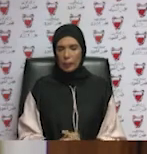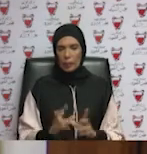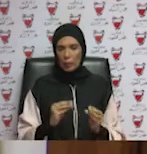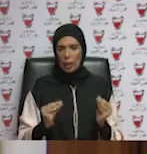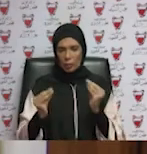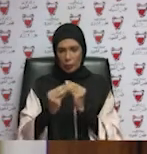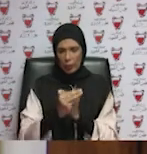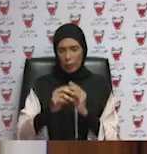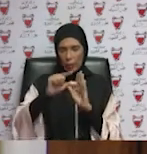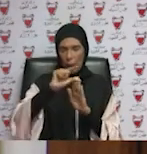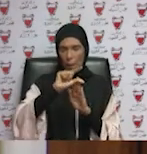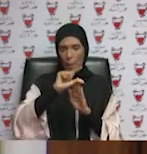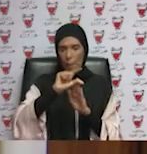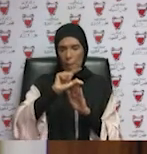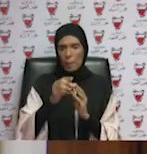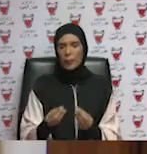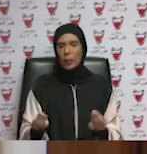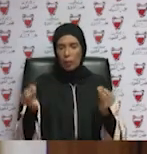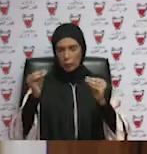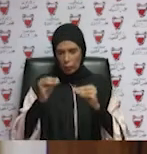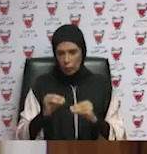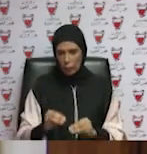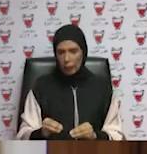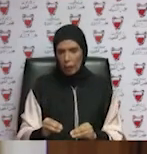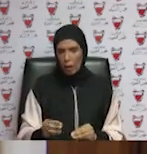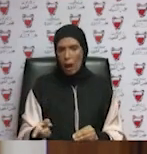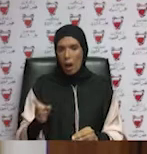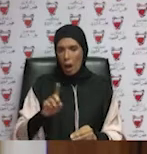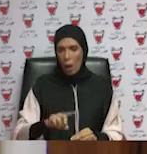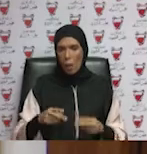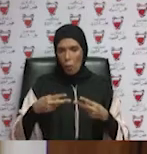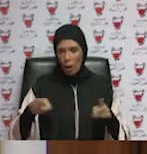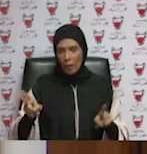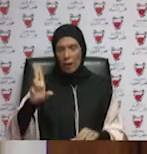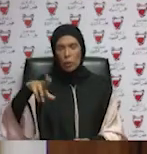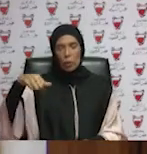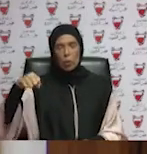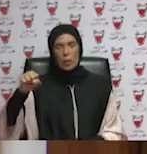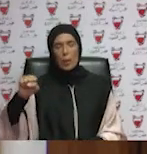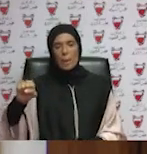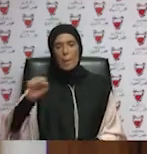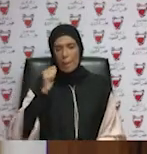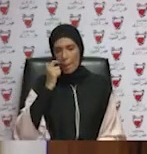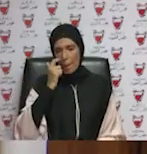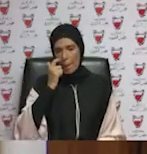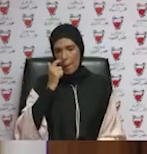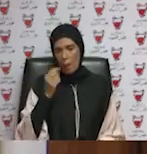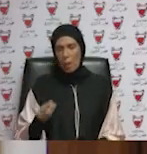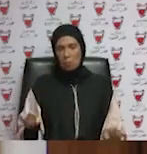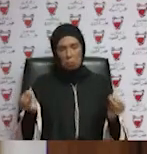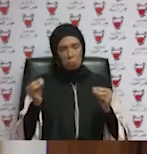في الديباجة ثم أضافوا وبعد أخذ موافقة الجهات المعنية. نحن نعتقد أن هذه الإضافة لا